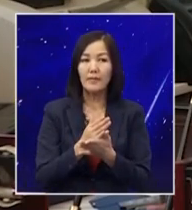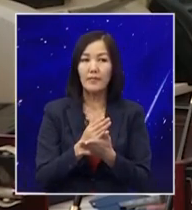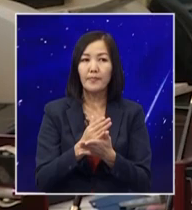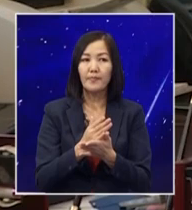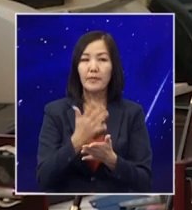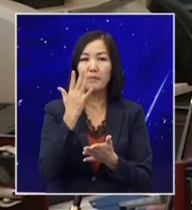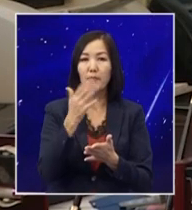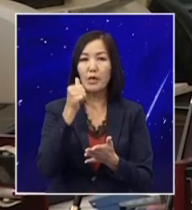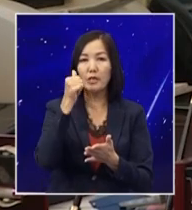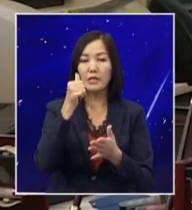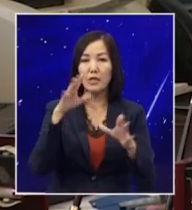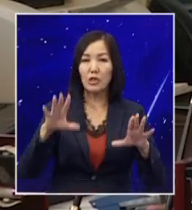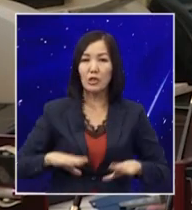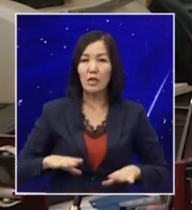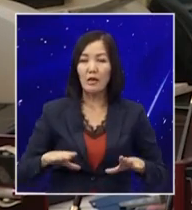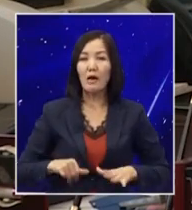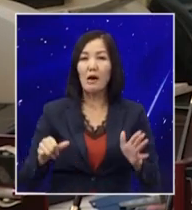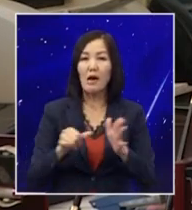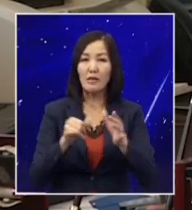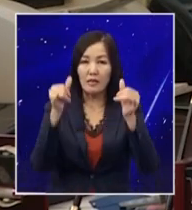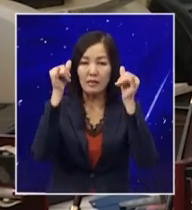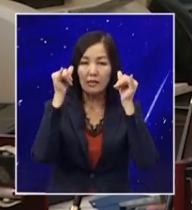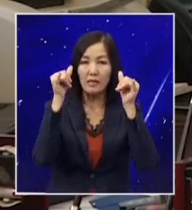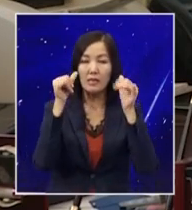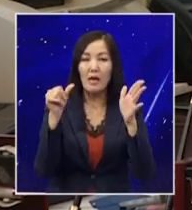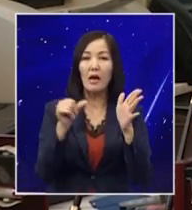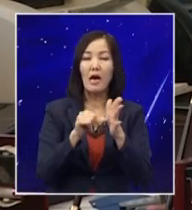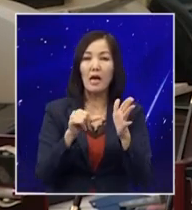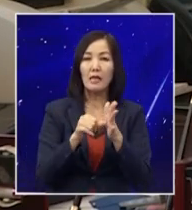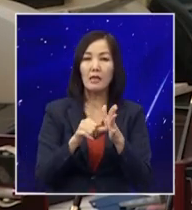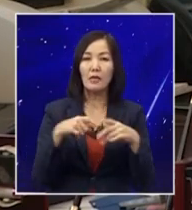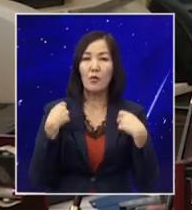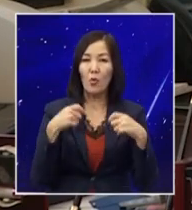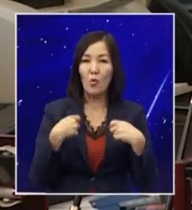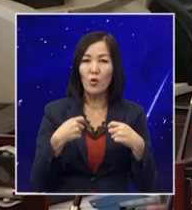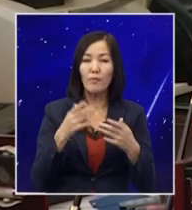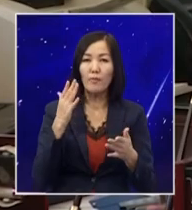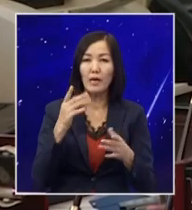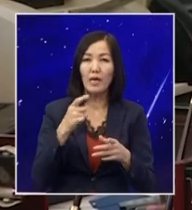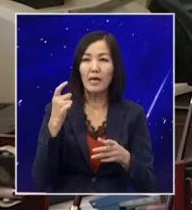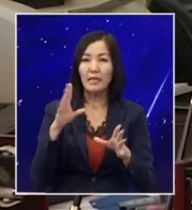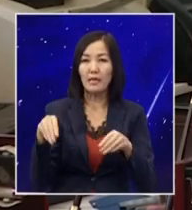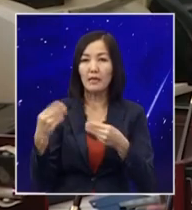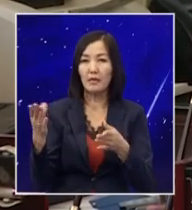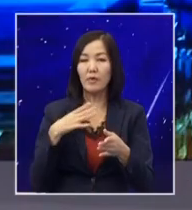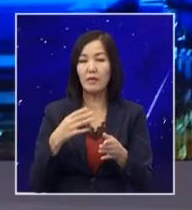жаңағы 5 жылқы ішінде 6 ірі қара мал және 6 ұсақ мал иелеріне қайтардық.